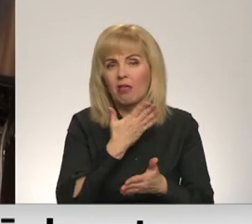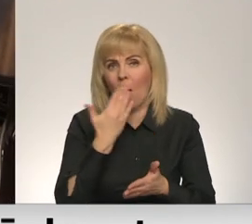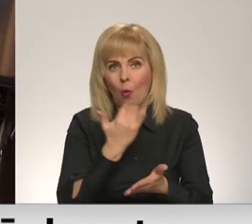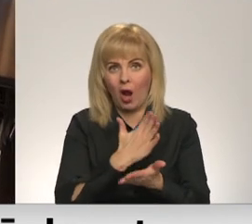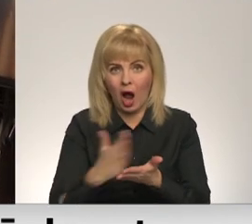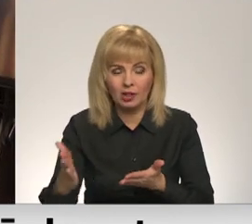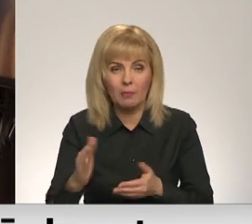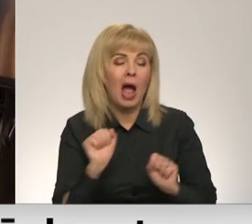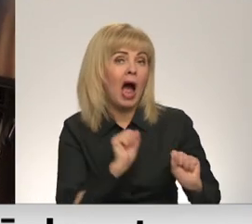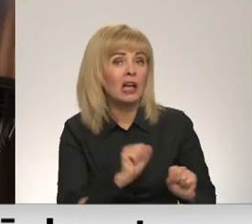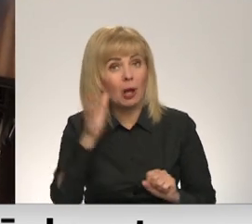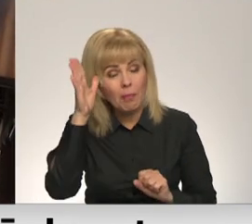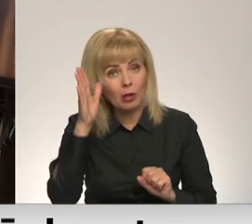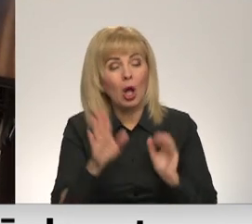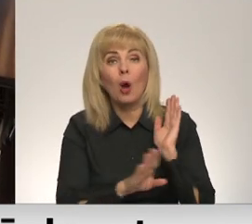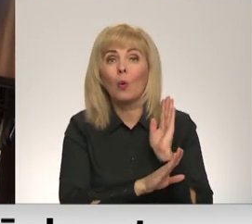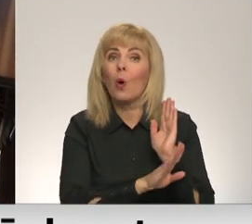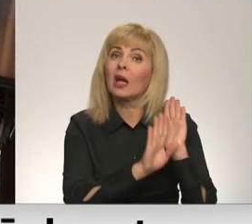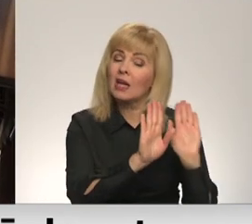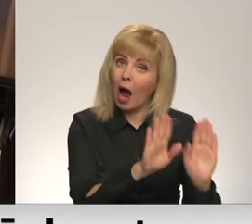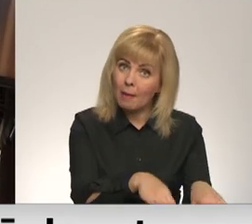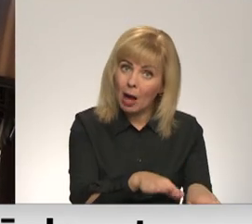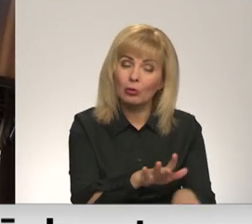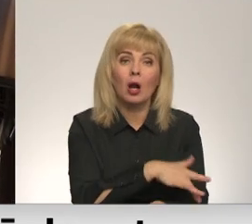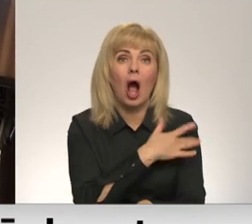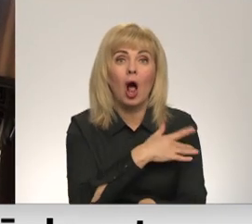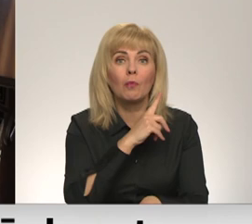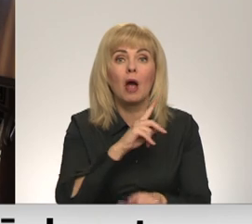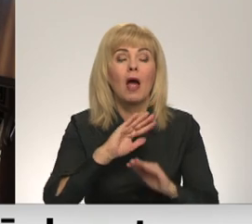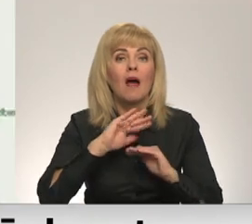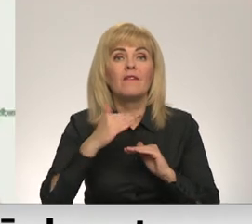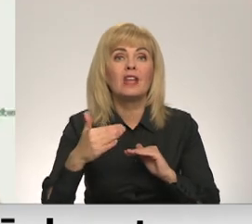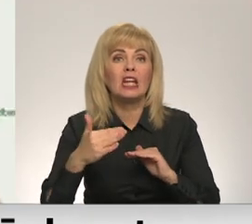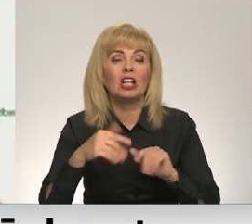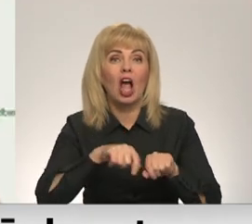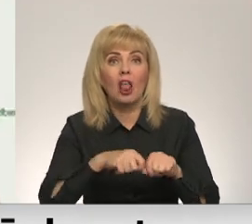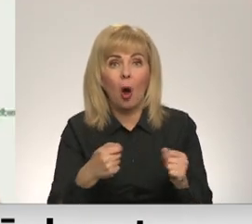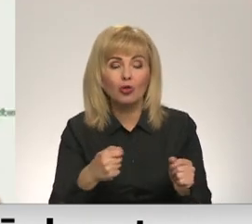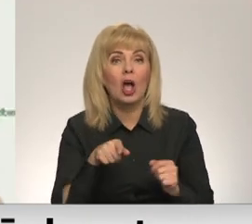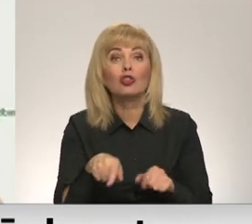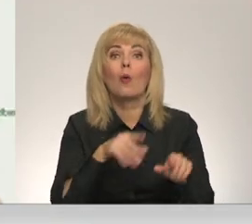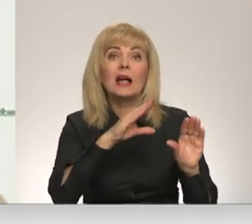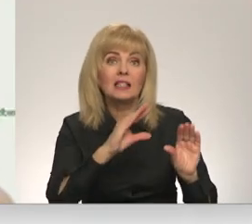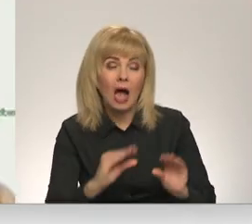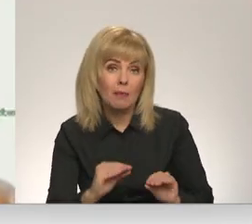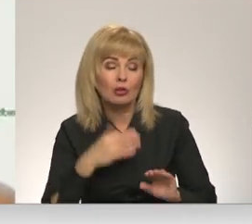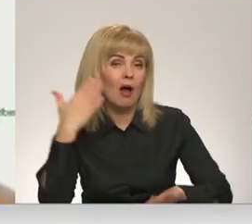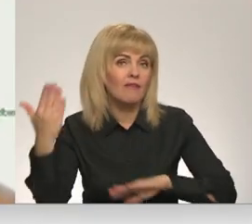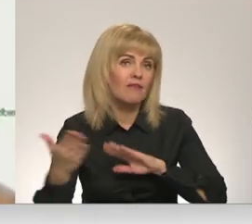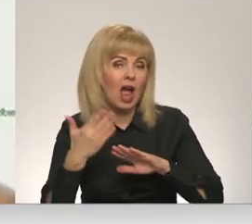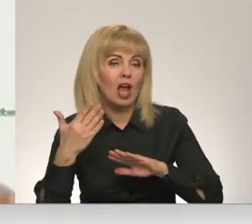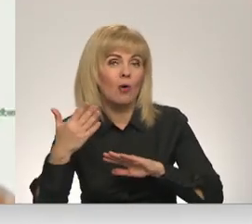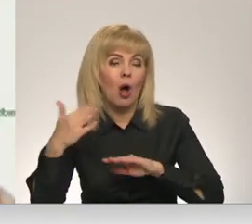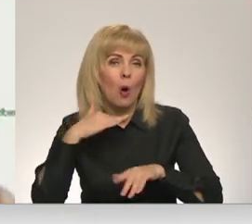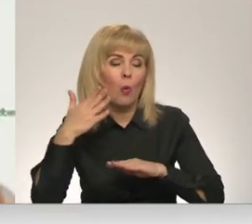aizsardzības pārvalde skaidro, ka kokiem ir jāpaliek, jo tie kalpo kā viļņi lauži. Tātad samazina šo vēja triekto